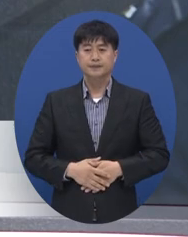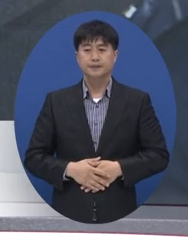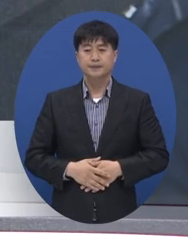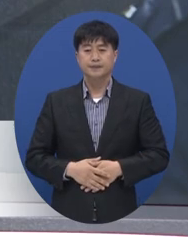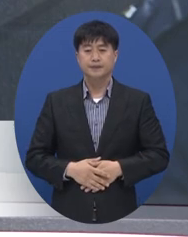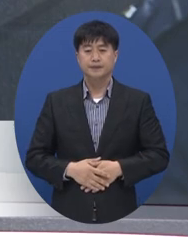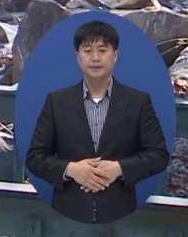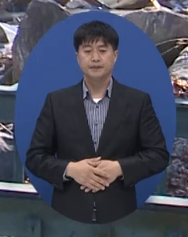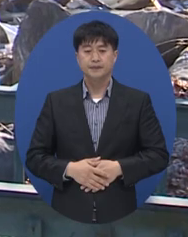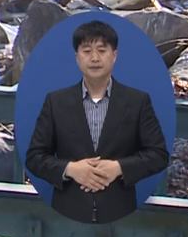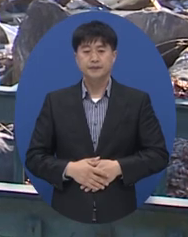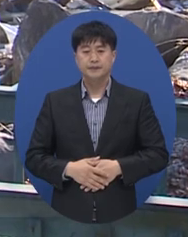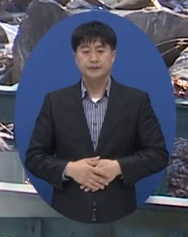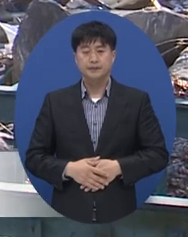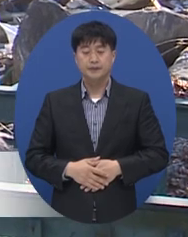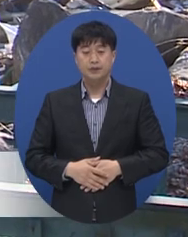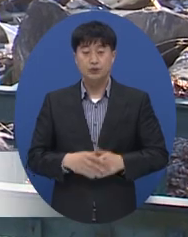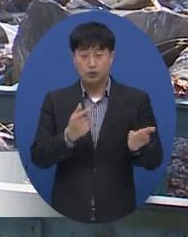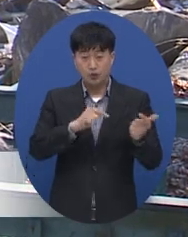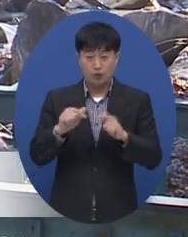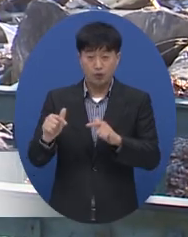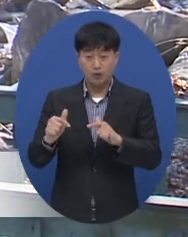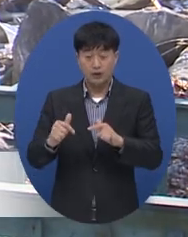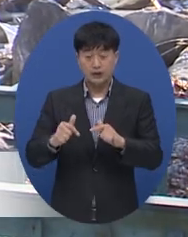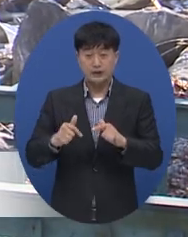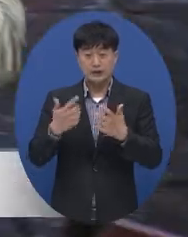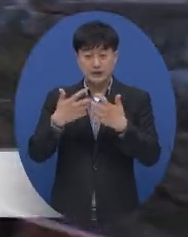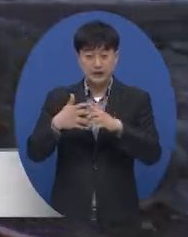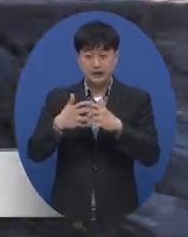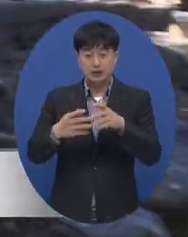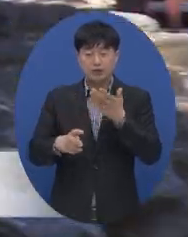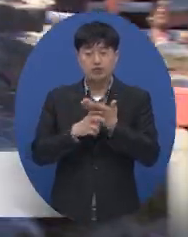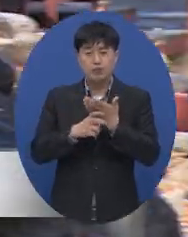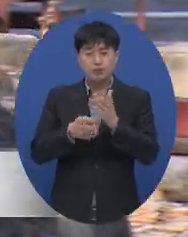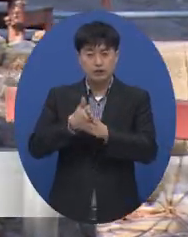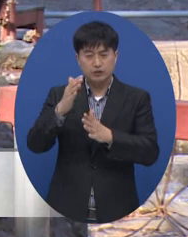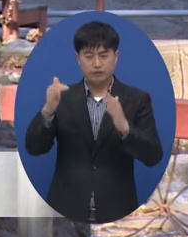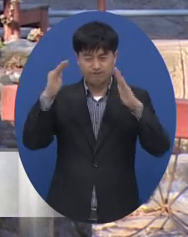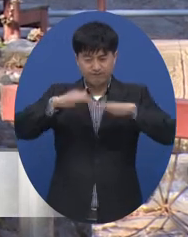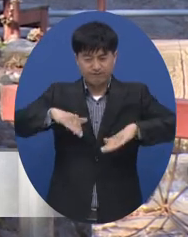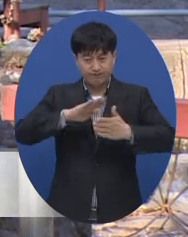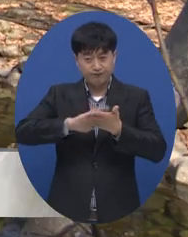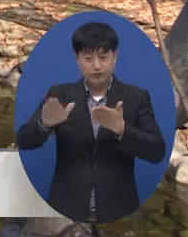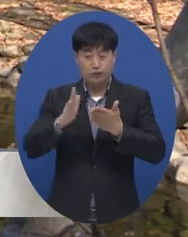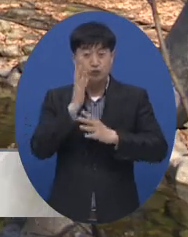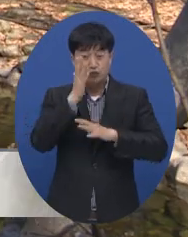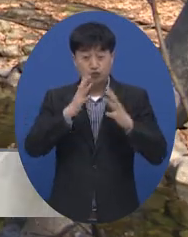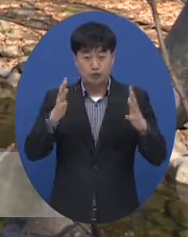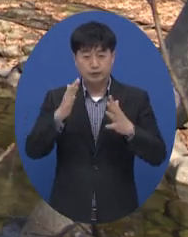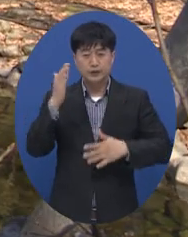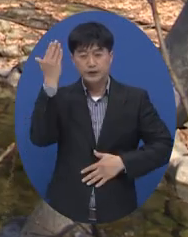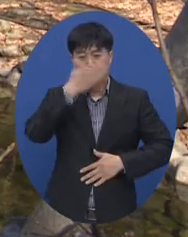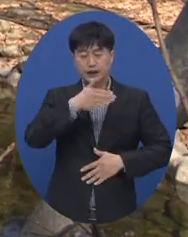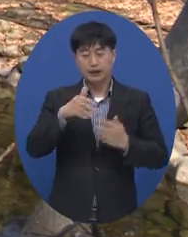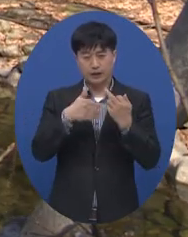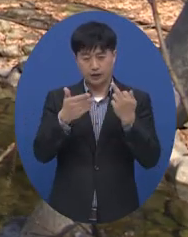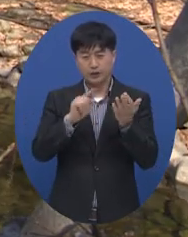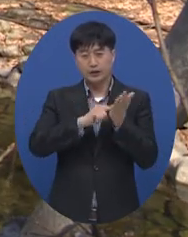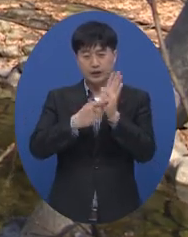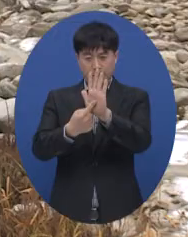없다 각종 중장비 가 불법 시설물을 철거하지 자 울창한 숲과 맑은 계곡이